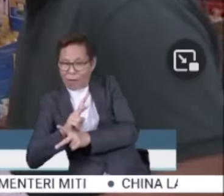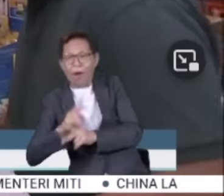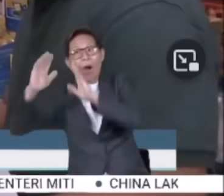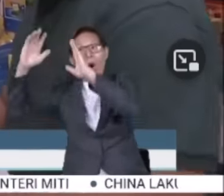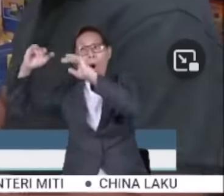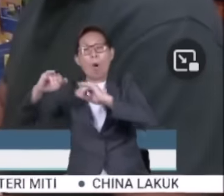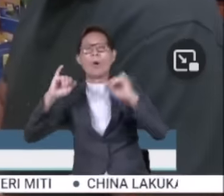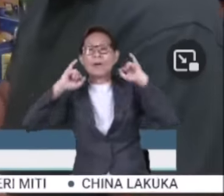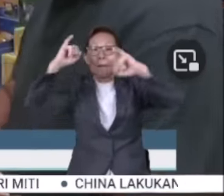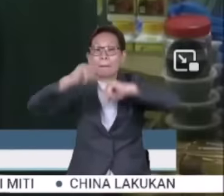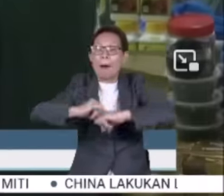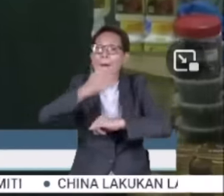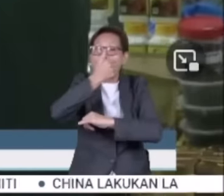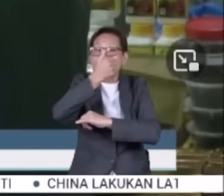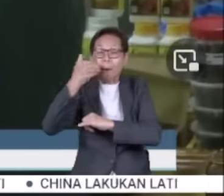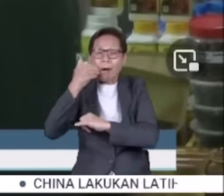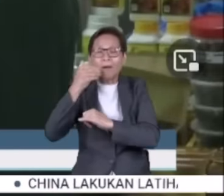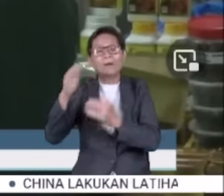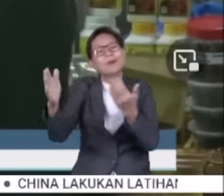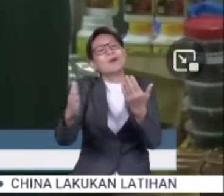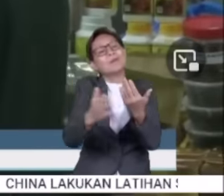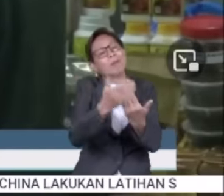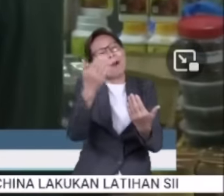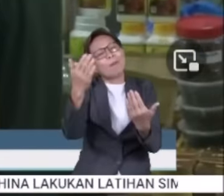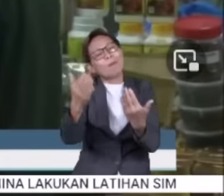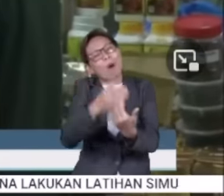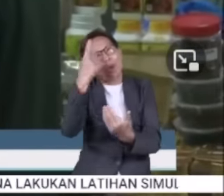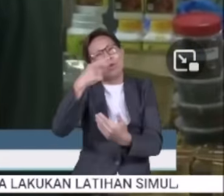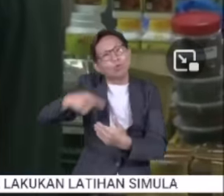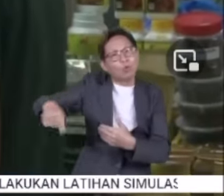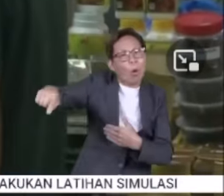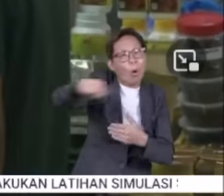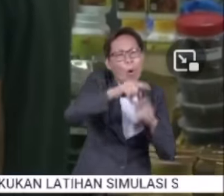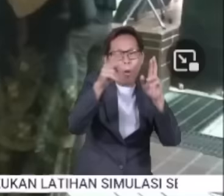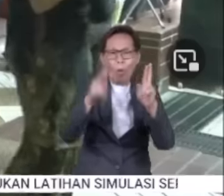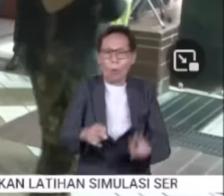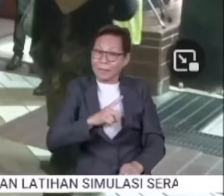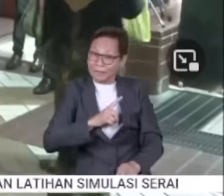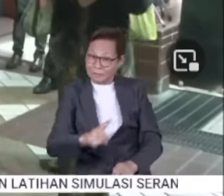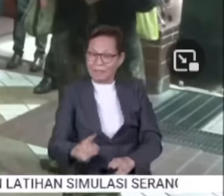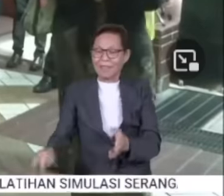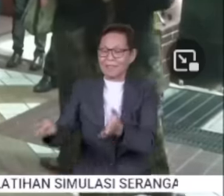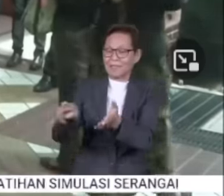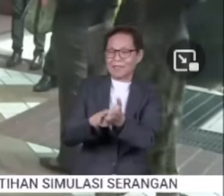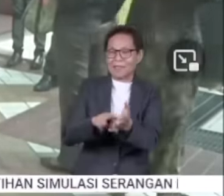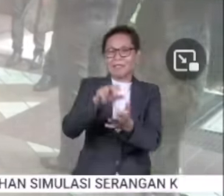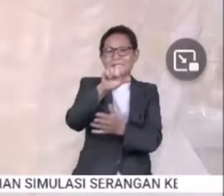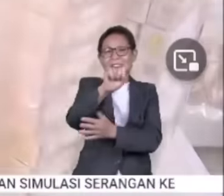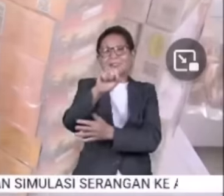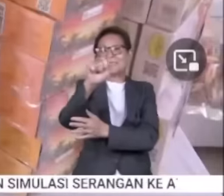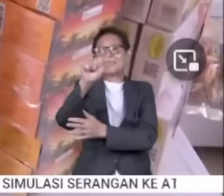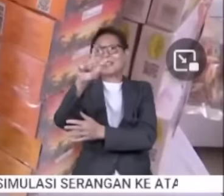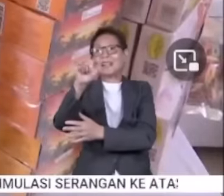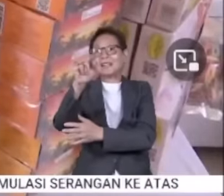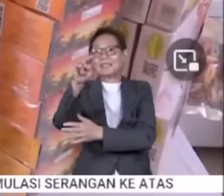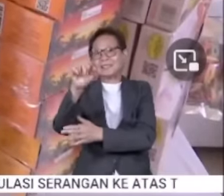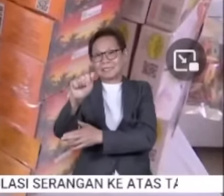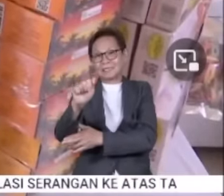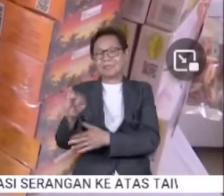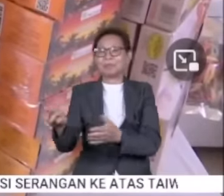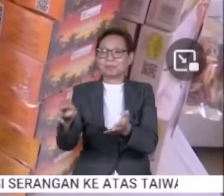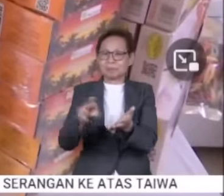Semoga ibadah puasa kali ini dipermudahkan untuk semua umat Islam. Laporan Sri Naluwia Chong,